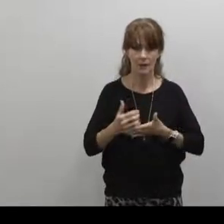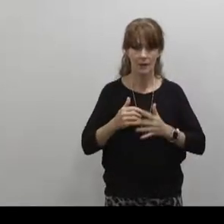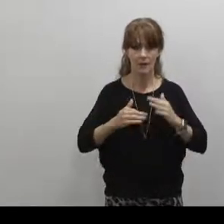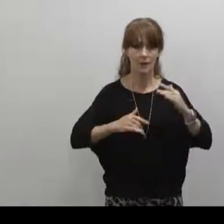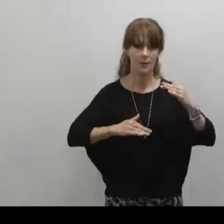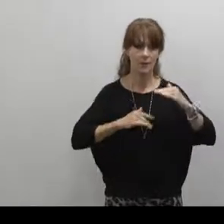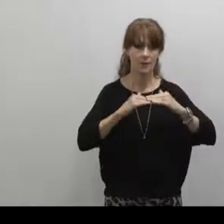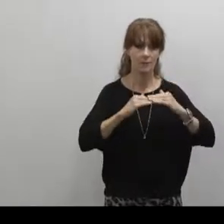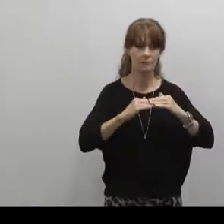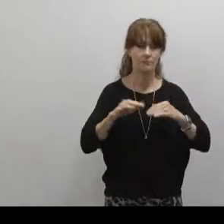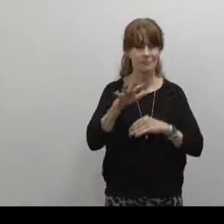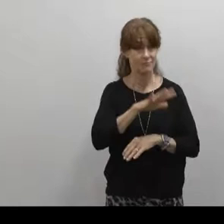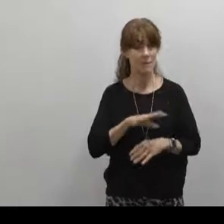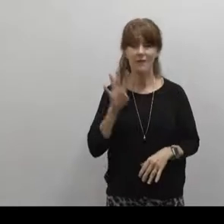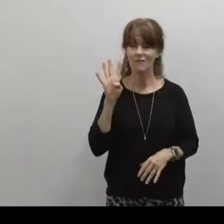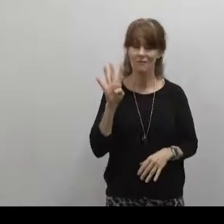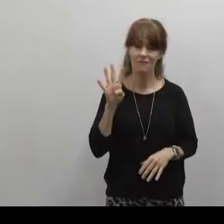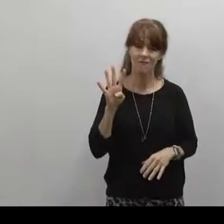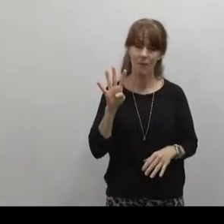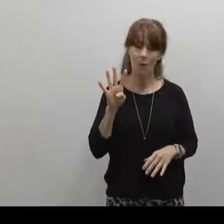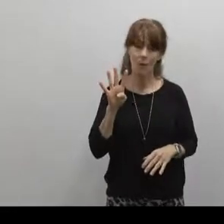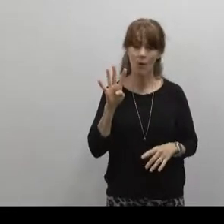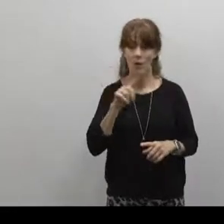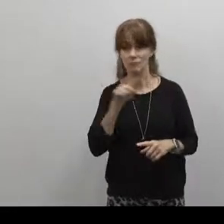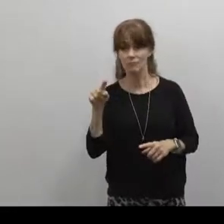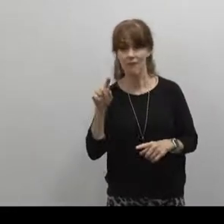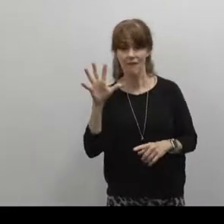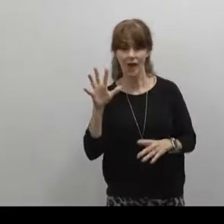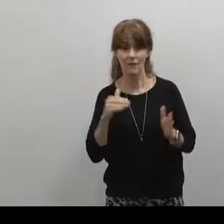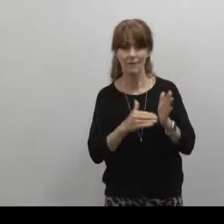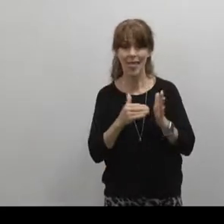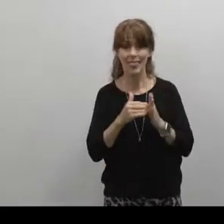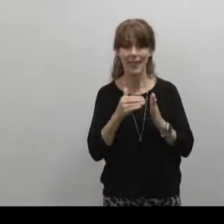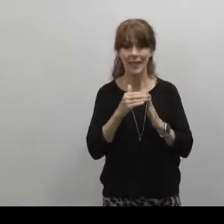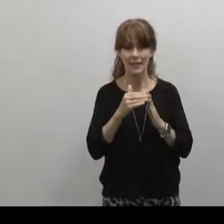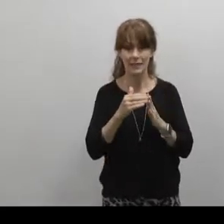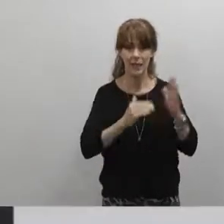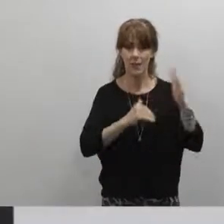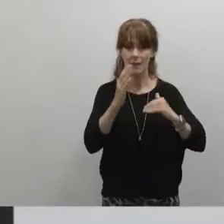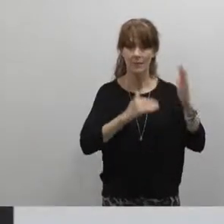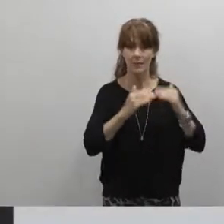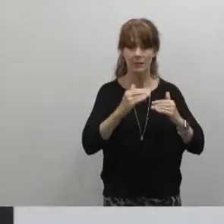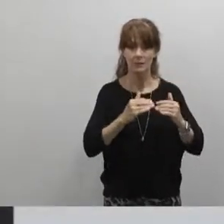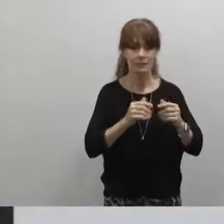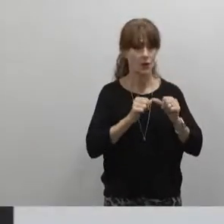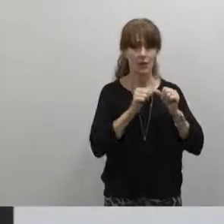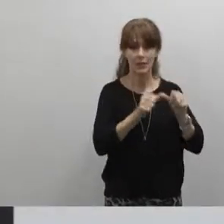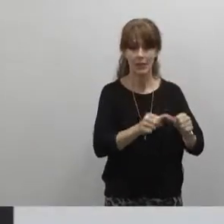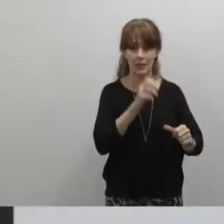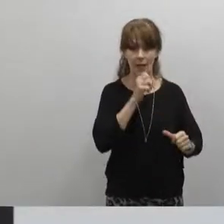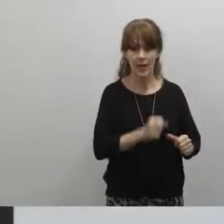xong phải ra để dương thời tinh đầu nâng lụt mà giờ mà xong xong xong nâng vịt lại tới thay tới rồi lời nâng